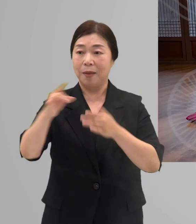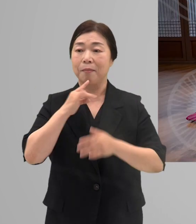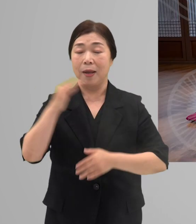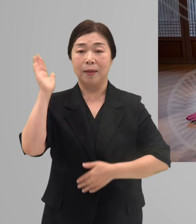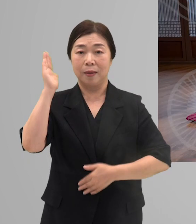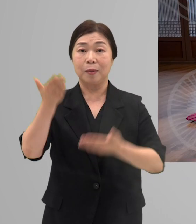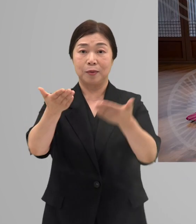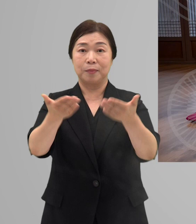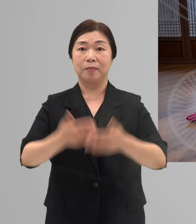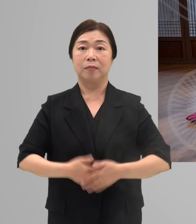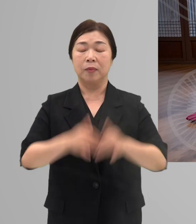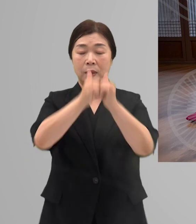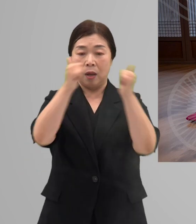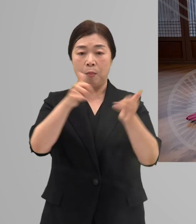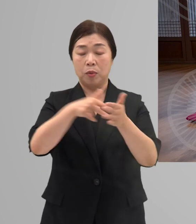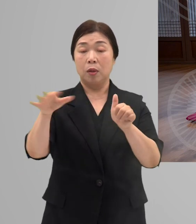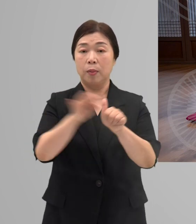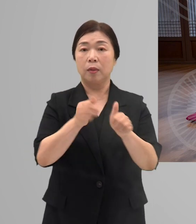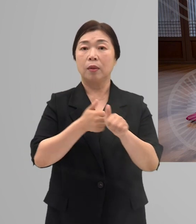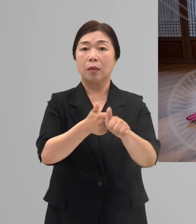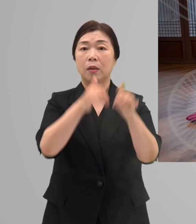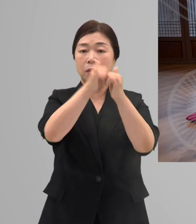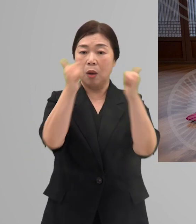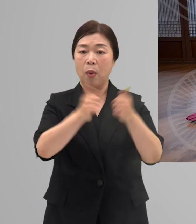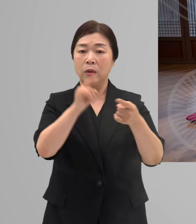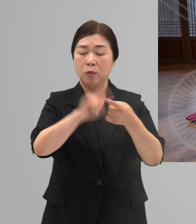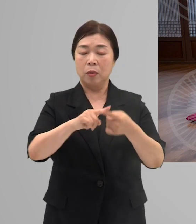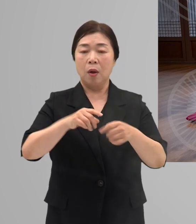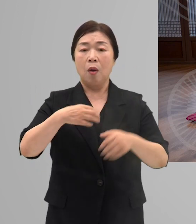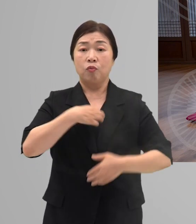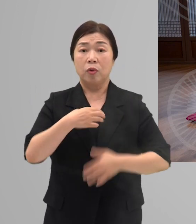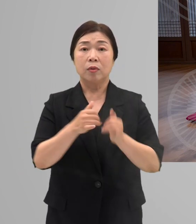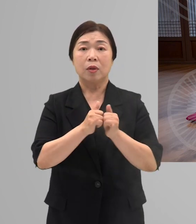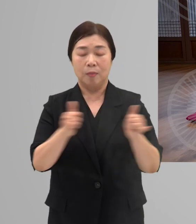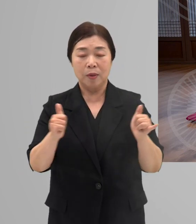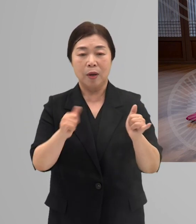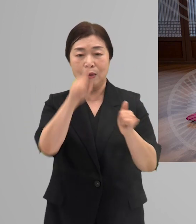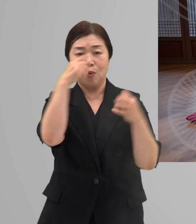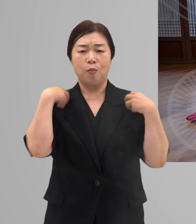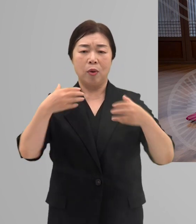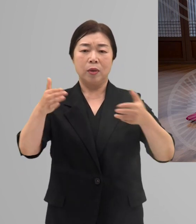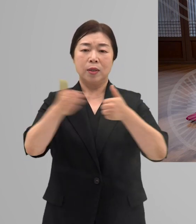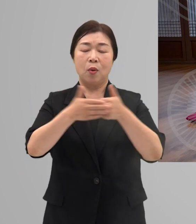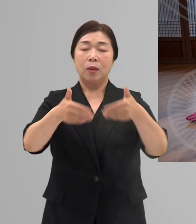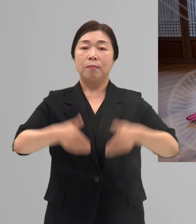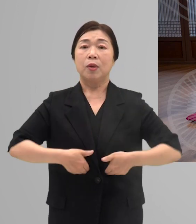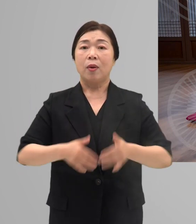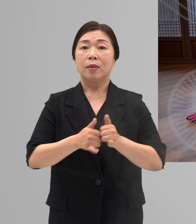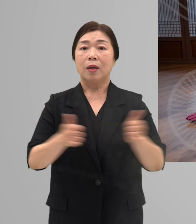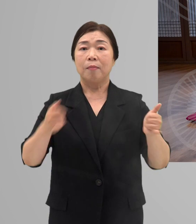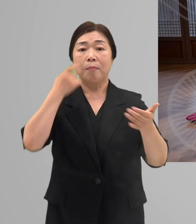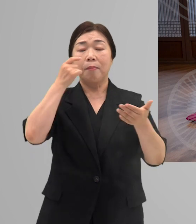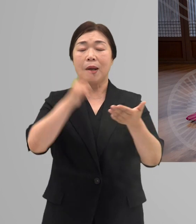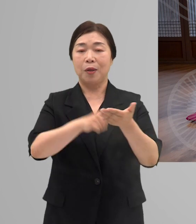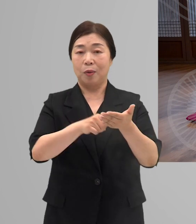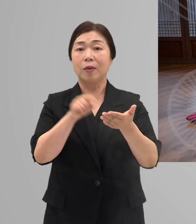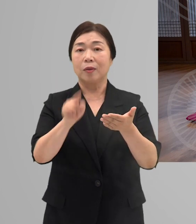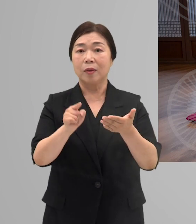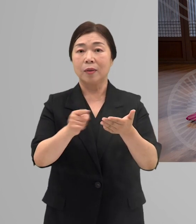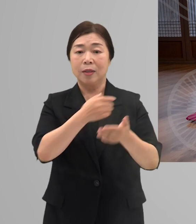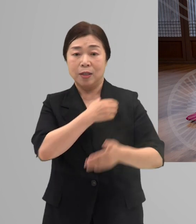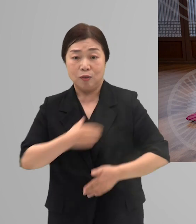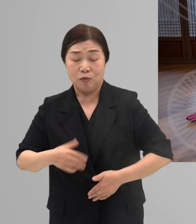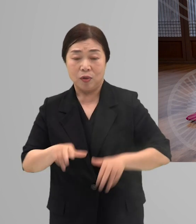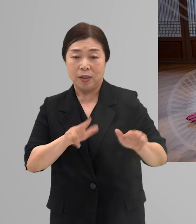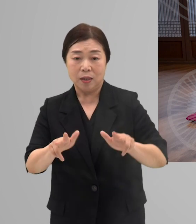문제입니다. 사회보장급여법에 따라 사회적으로 위기에 처해 정부의 지원이 필요한 대상자를 발견한 경우 바로